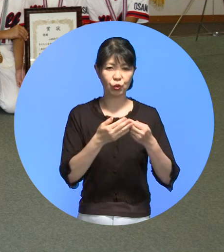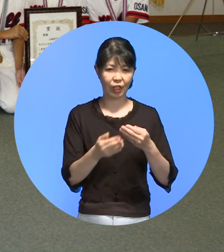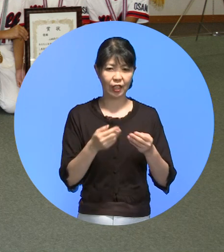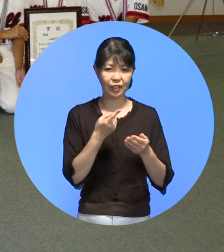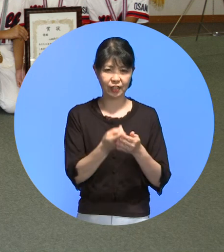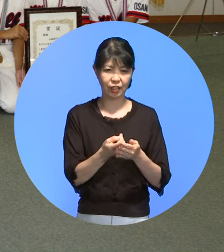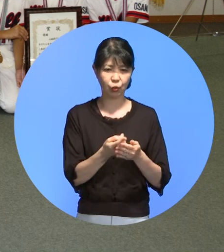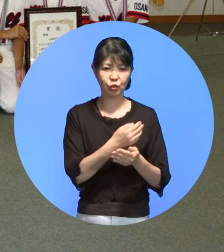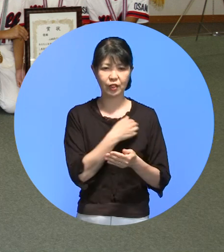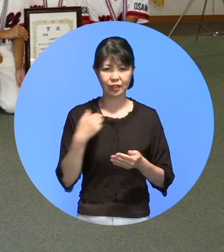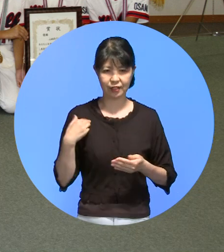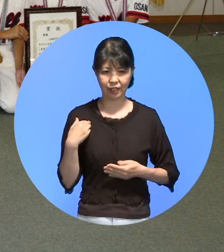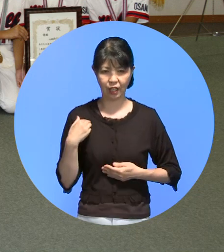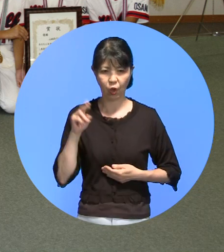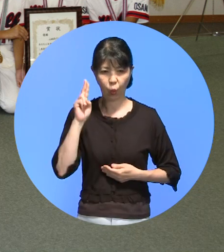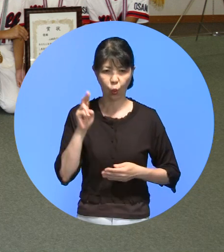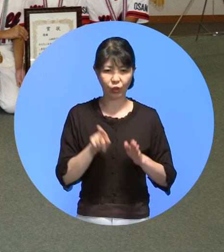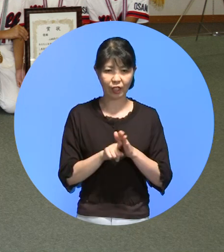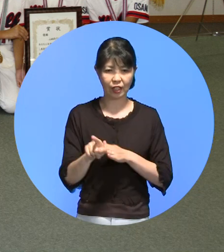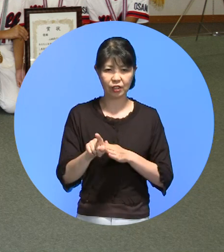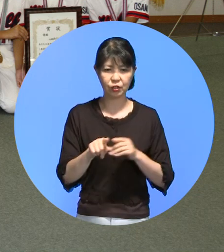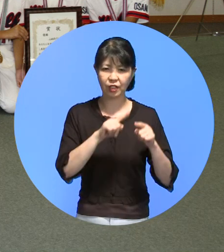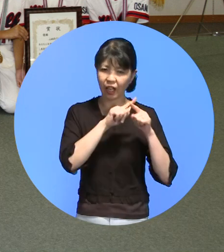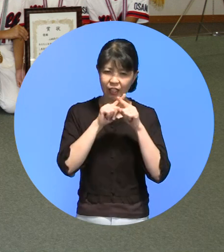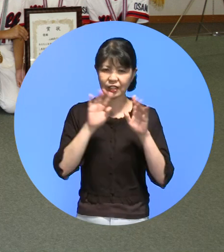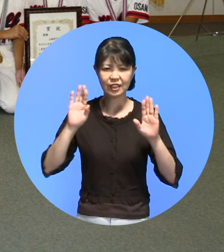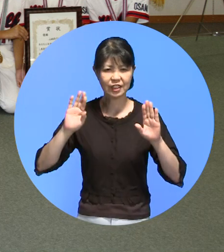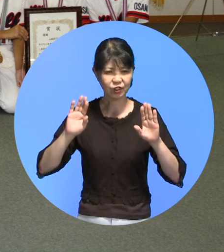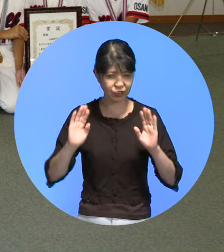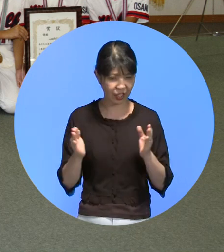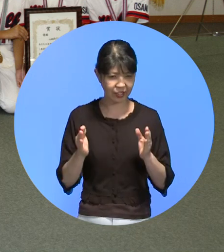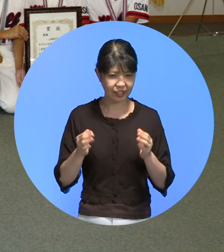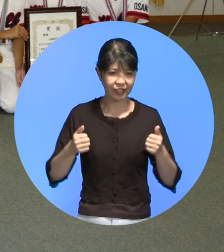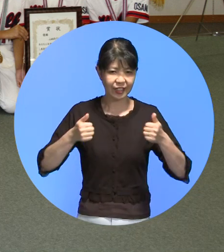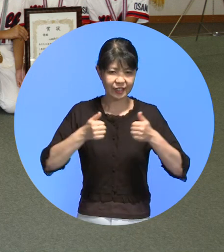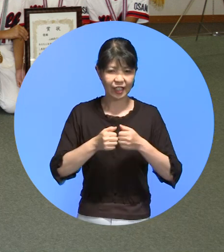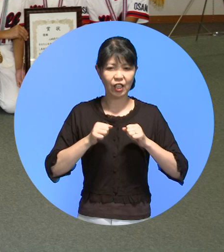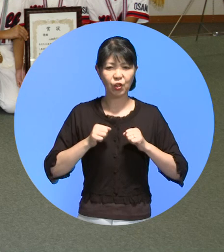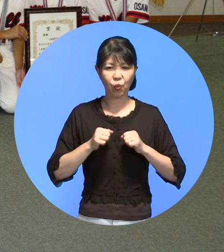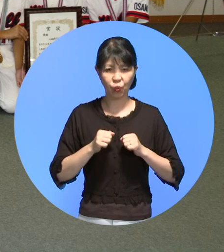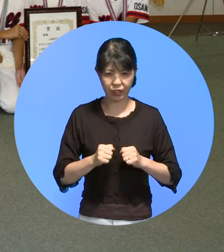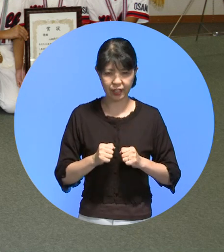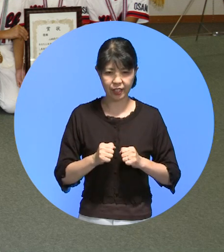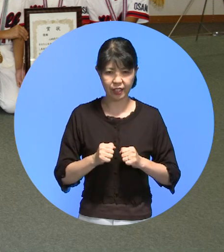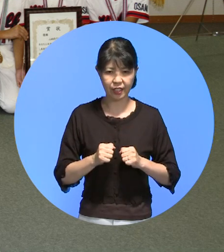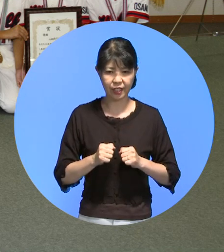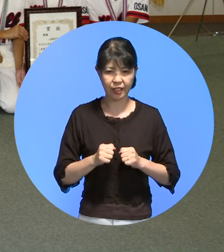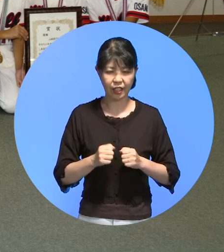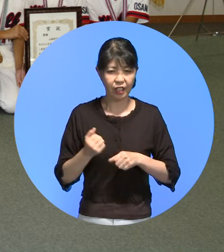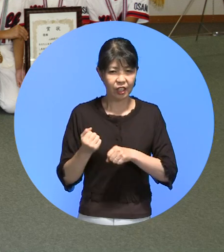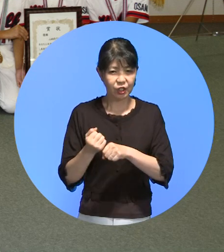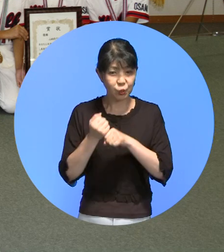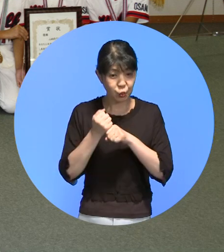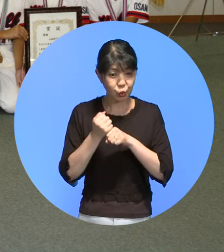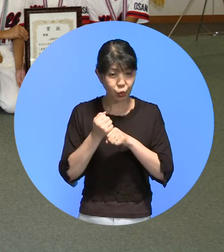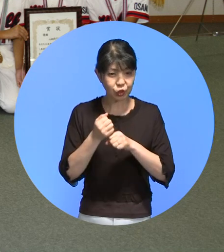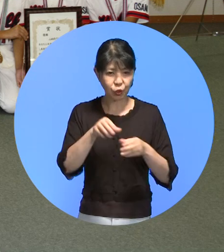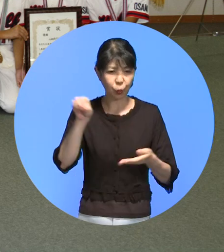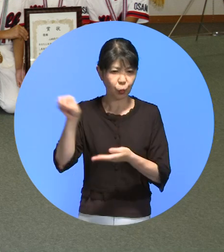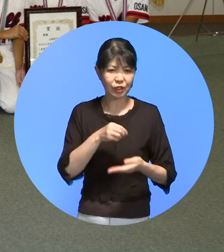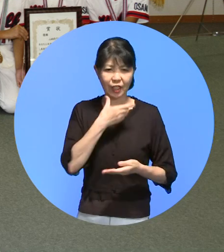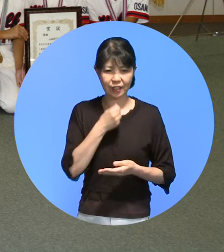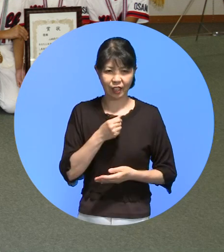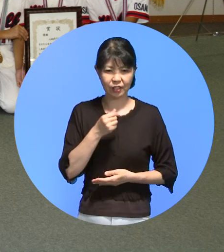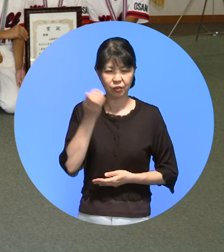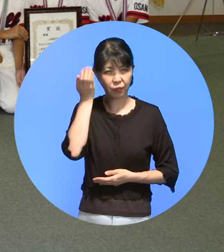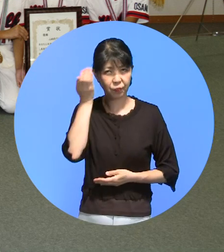符を手にしました。大阪代表の名に恥じない試合をし、ひときわ大きな優勝旗を持ち帰りたいと抱負